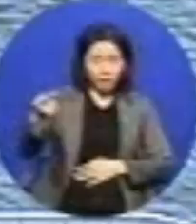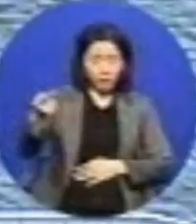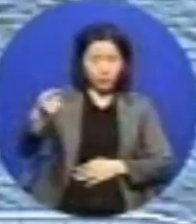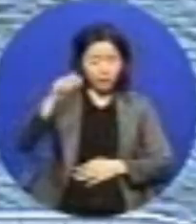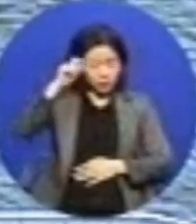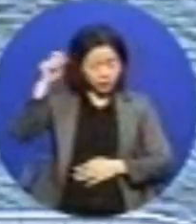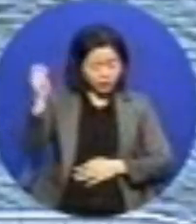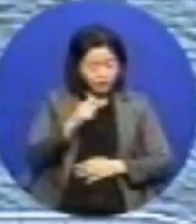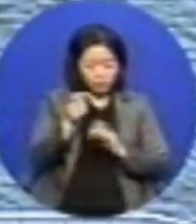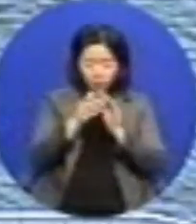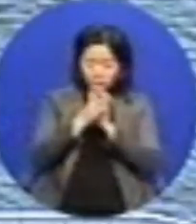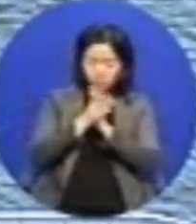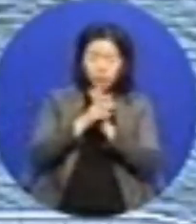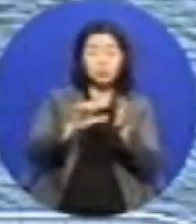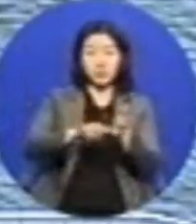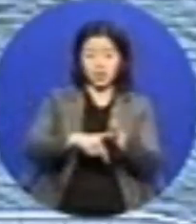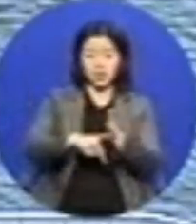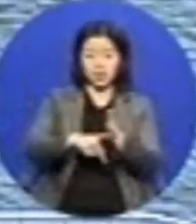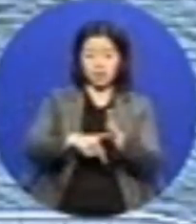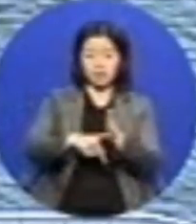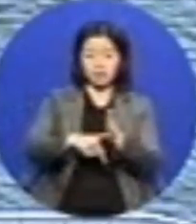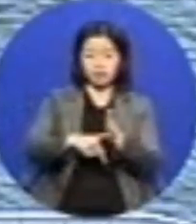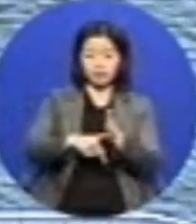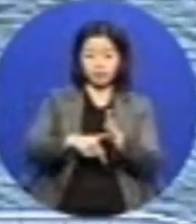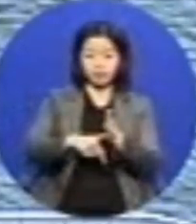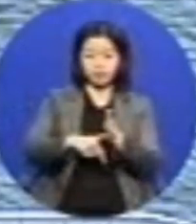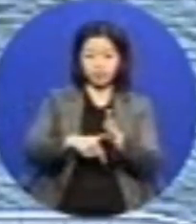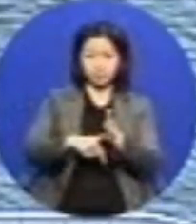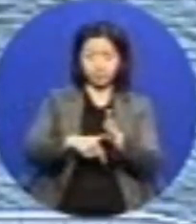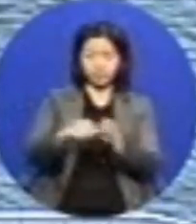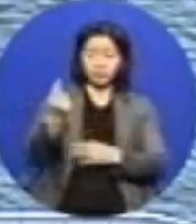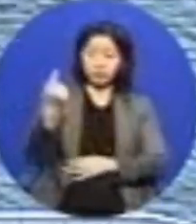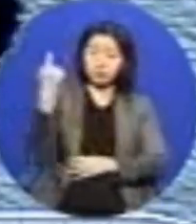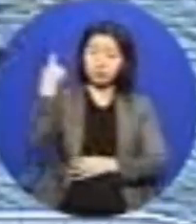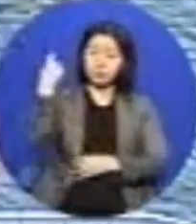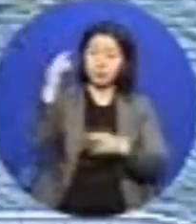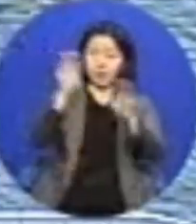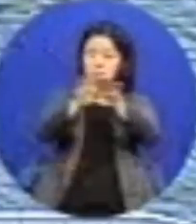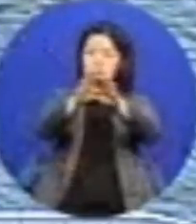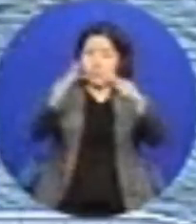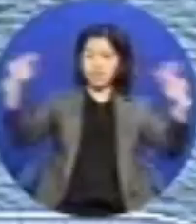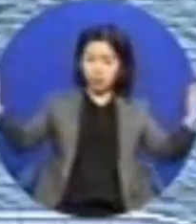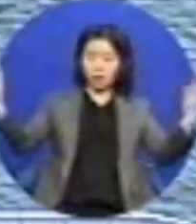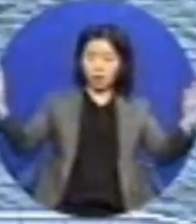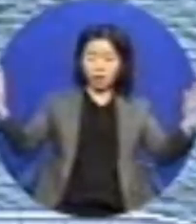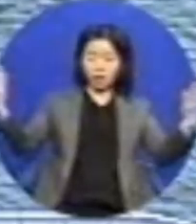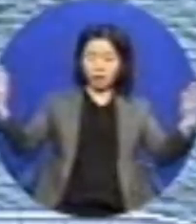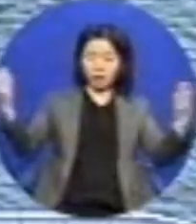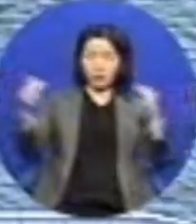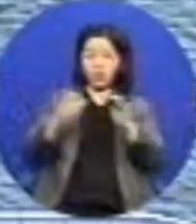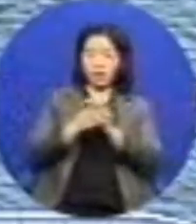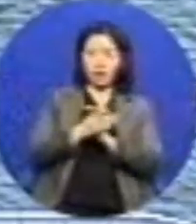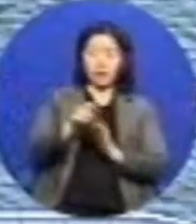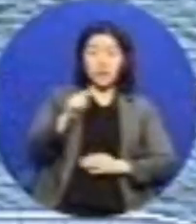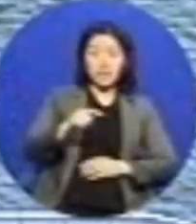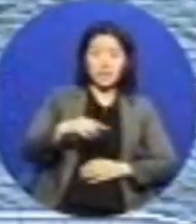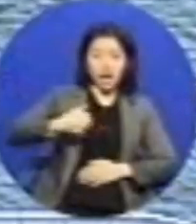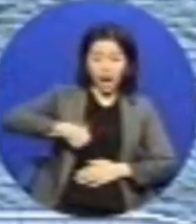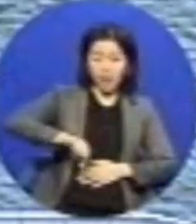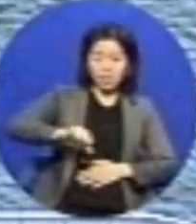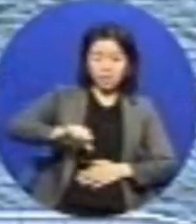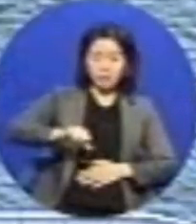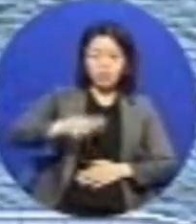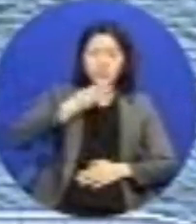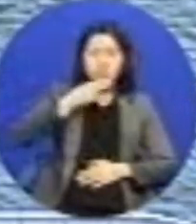시간에 아 새벽기도 시간에 을 뒤에 예배당 문이 벌컥 열리면서 아이 아들이